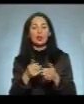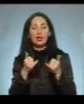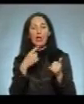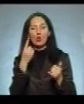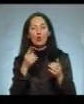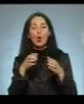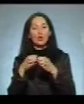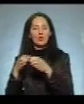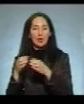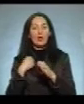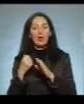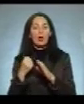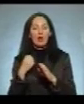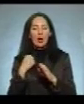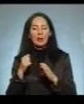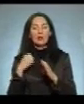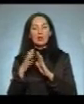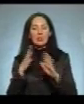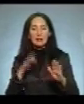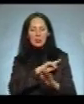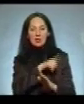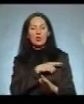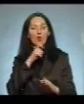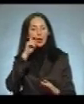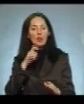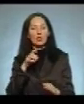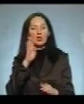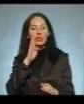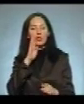Жінка їде в бункер АС забирати вареники бійцям.